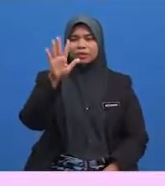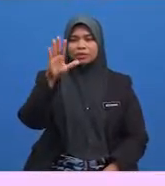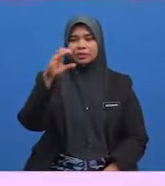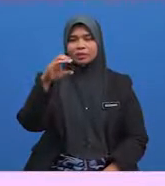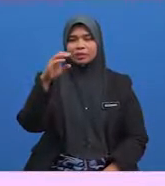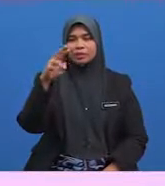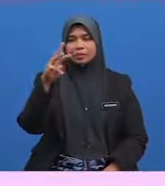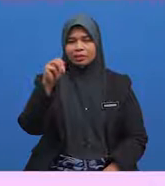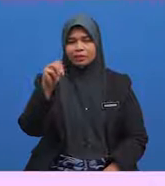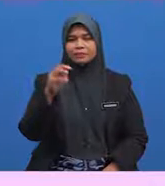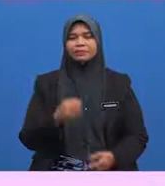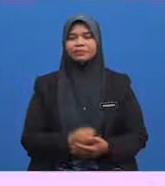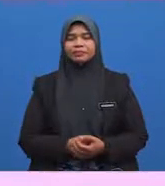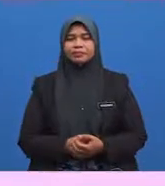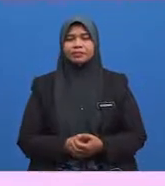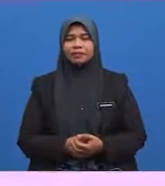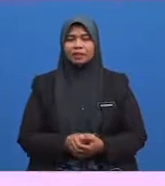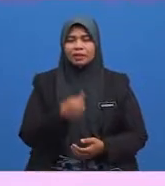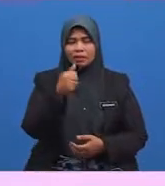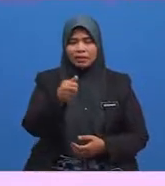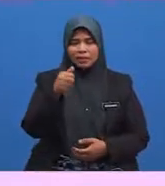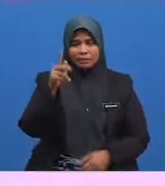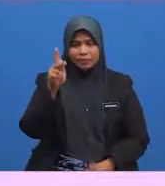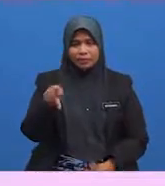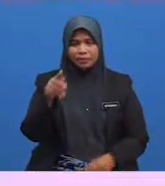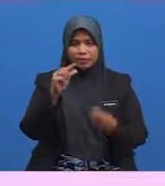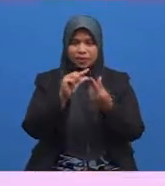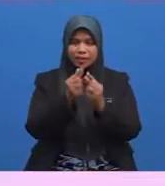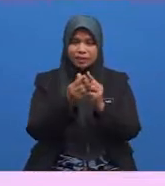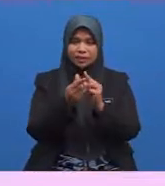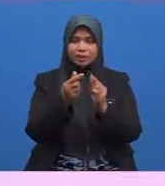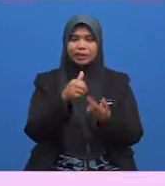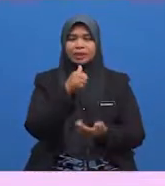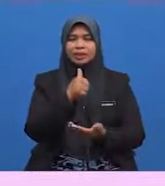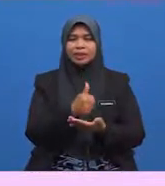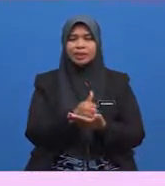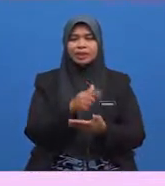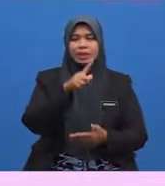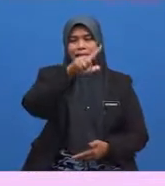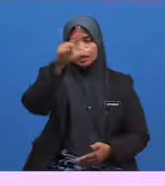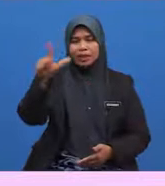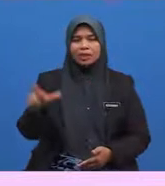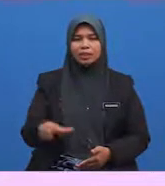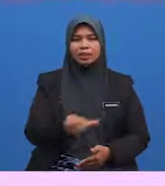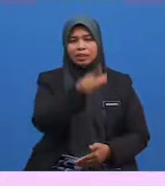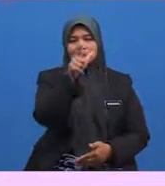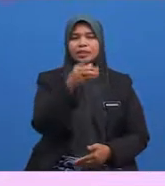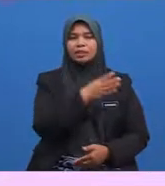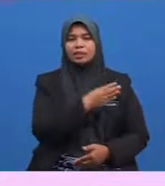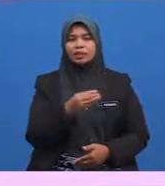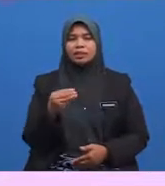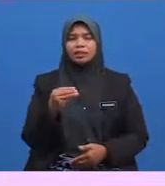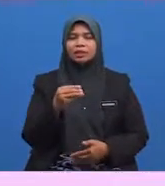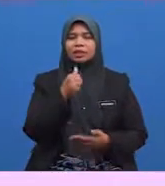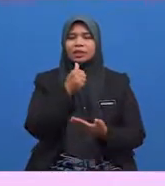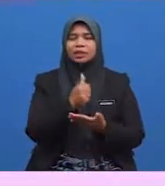cm. Anda perlu menggantikan nilai lilitan dan nilai diameter